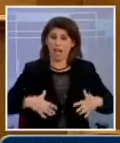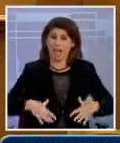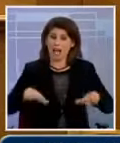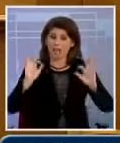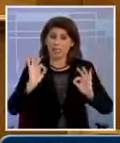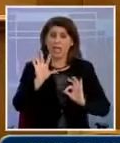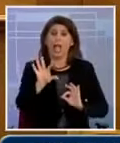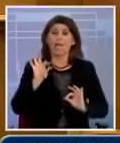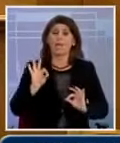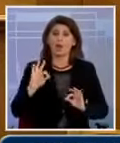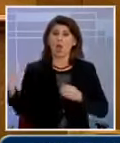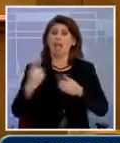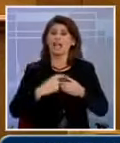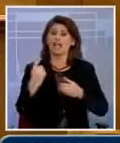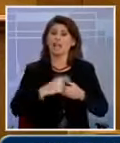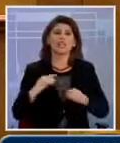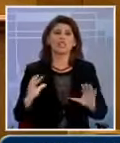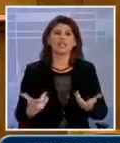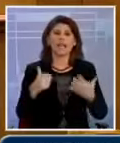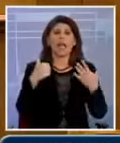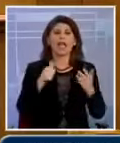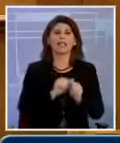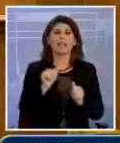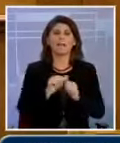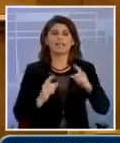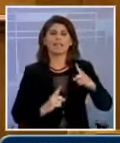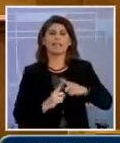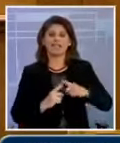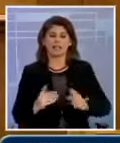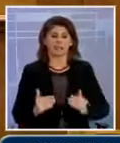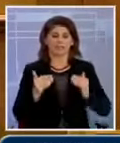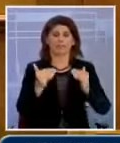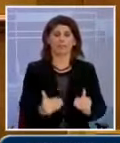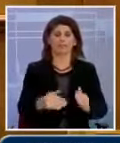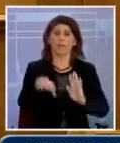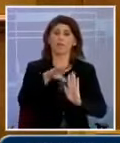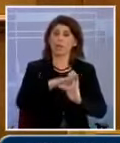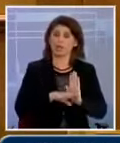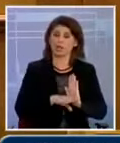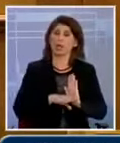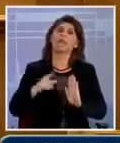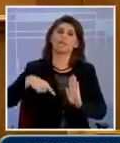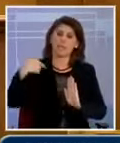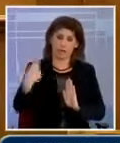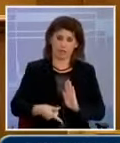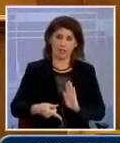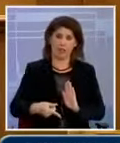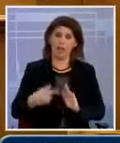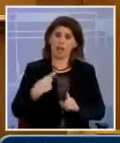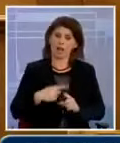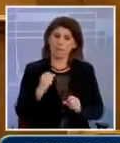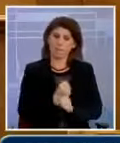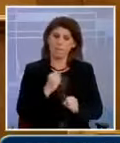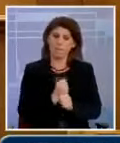των εταίρων μας ήταν η εξάμηνη τεχνική παράταση του προγράμματος και κατόπιν ελληνικής